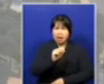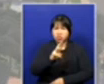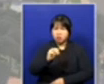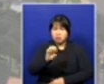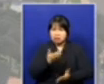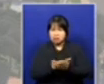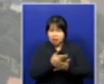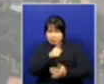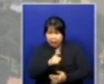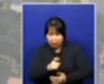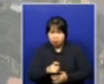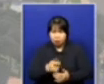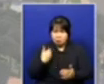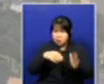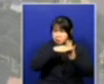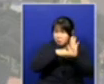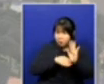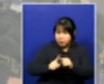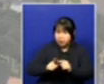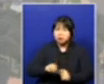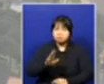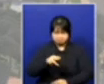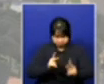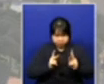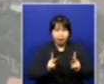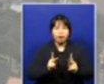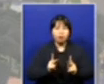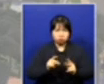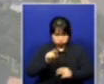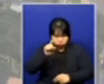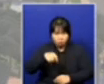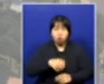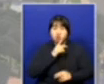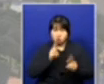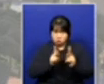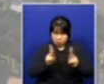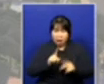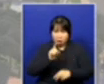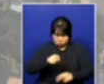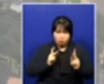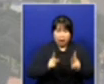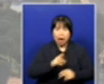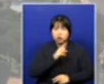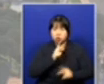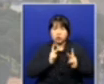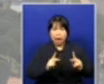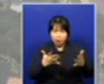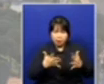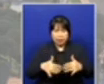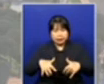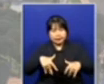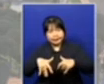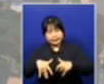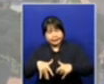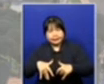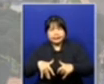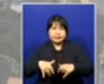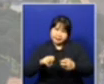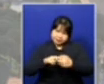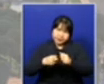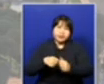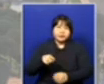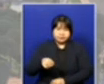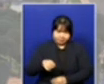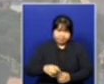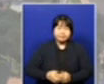ค์หรอกมันต้องมีเงื่อนไขกล้าหน่อยครับถ้าไม่กล้าพี่น้องประชาชนจะเดือดร้อนท่าน